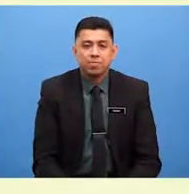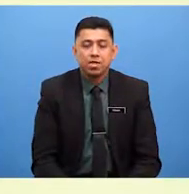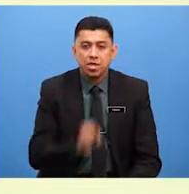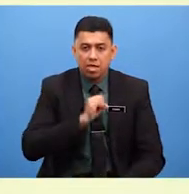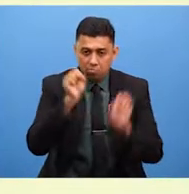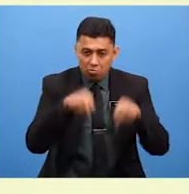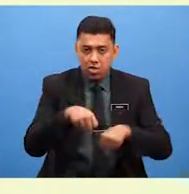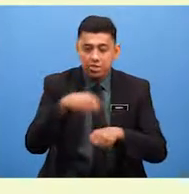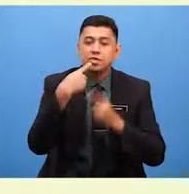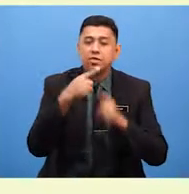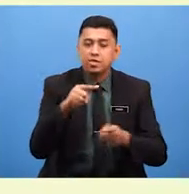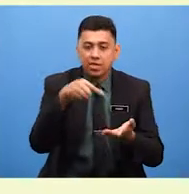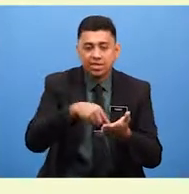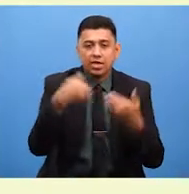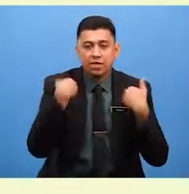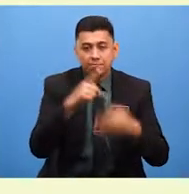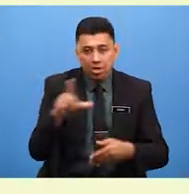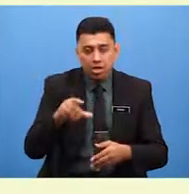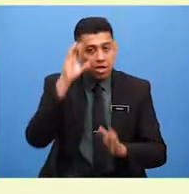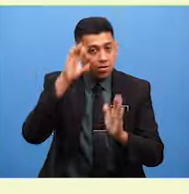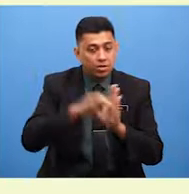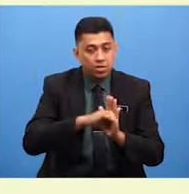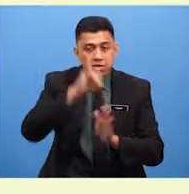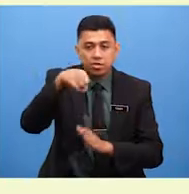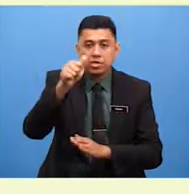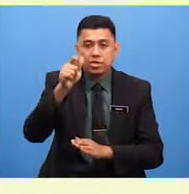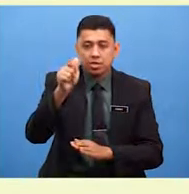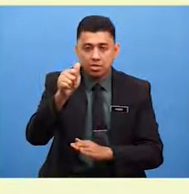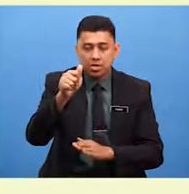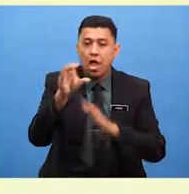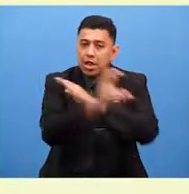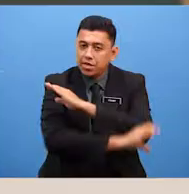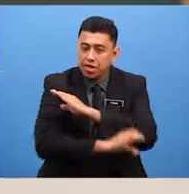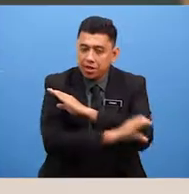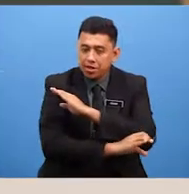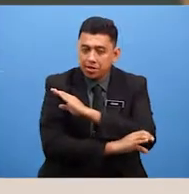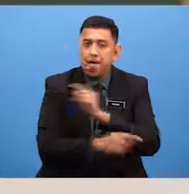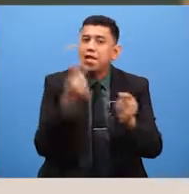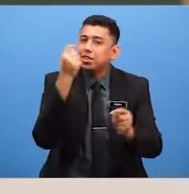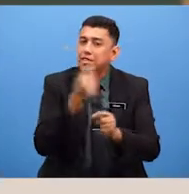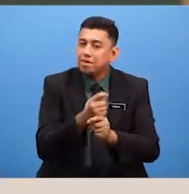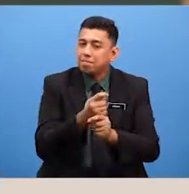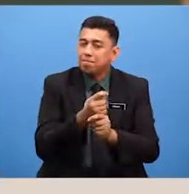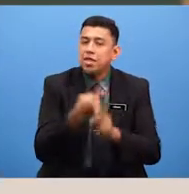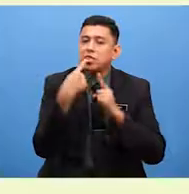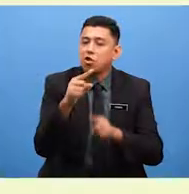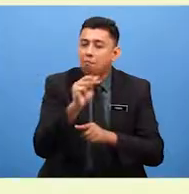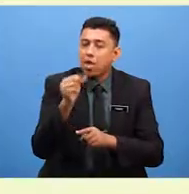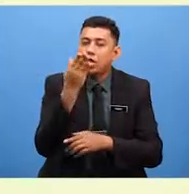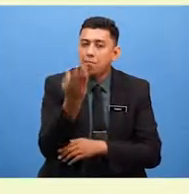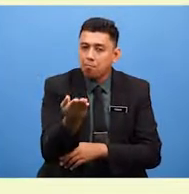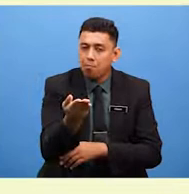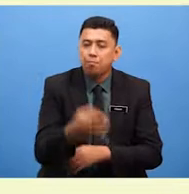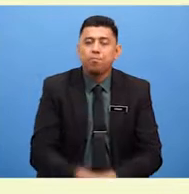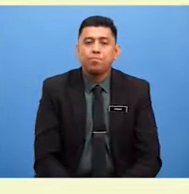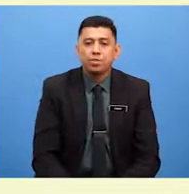Saya boleh jawab, cikgu. Ini adalah gambar jata negara. Tepat jawapan kamu, Jivika. Gambar